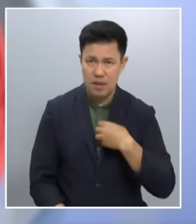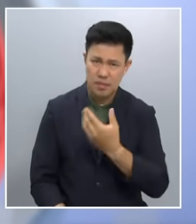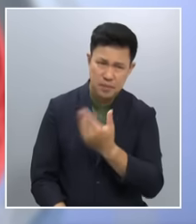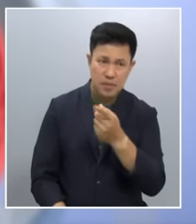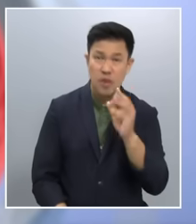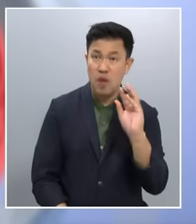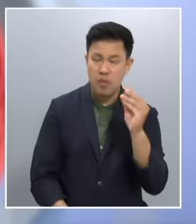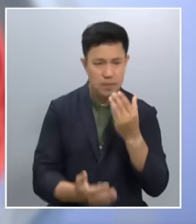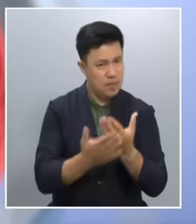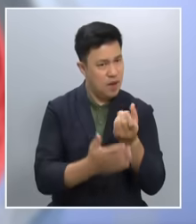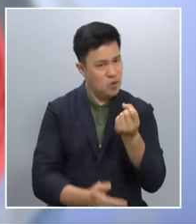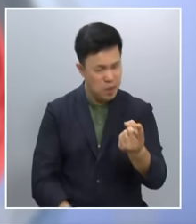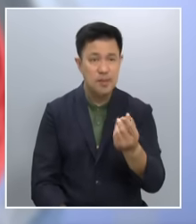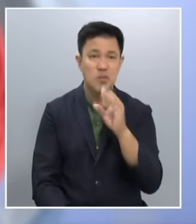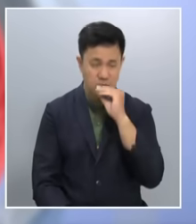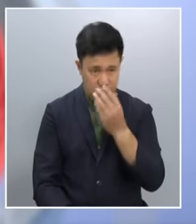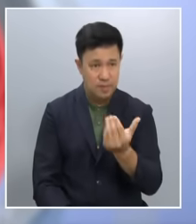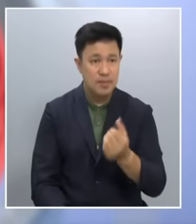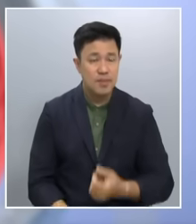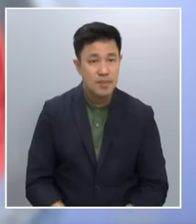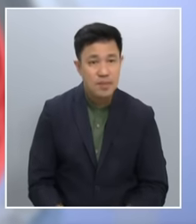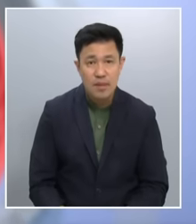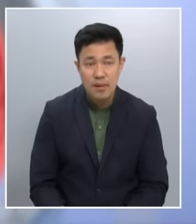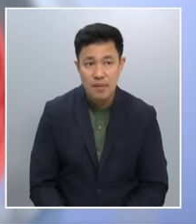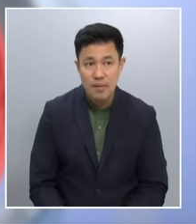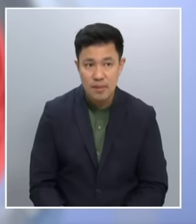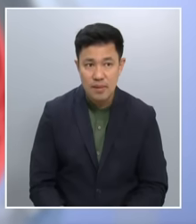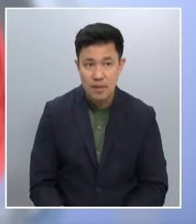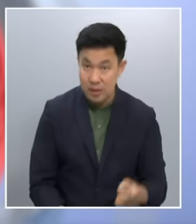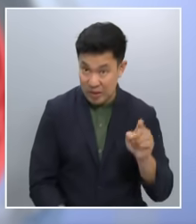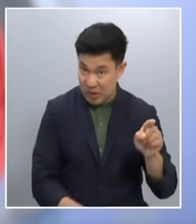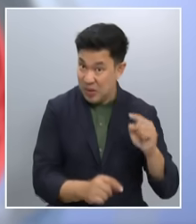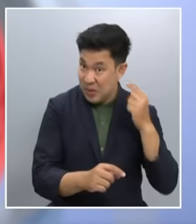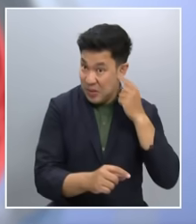ฟิล์มเขาบอกขอเป็นเงินสดก็ได้ ค ่ ะ อ่ะลองฟัง